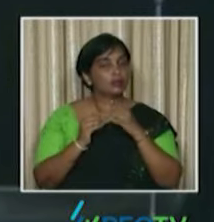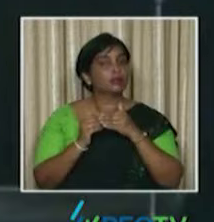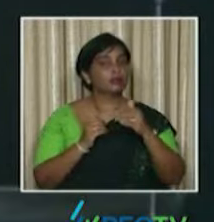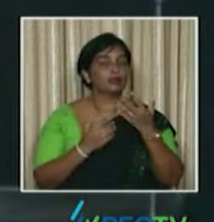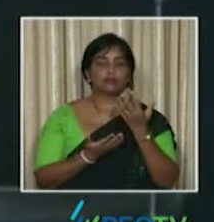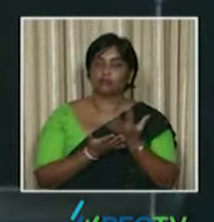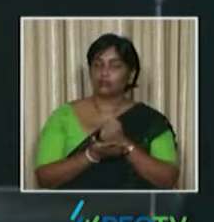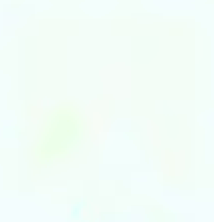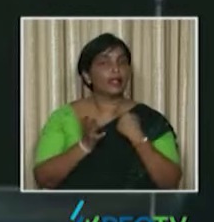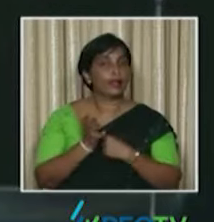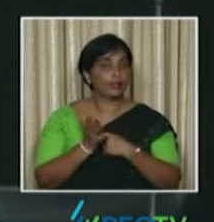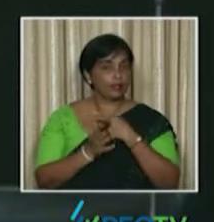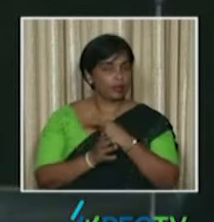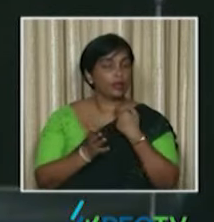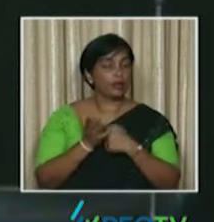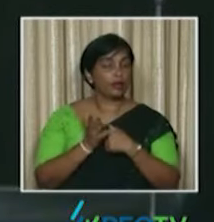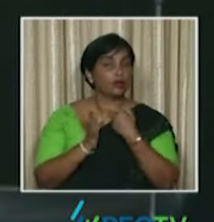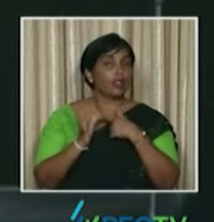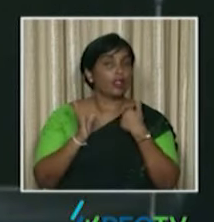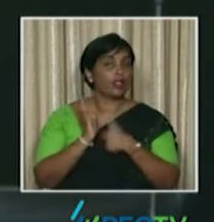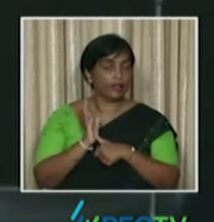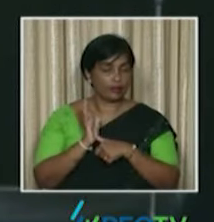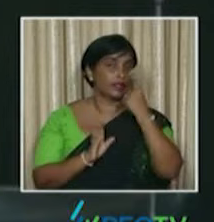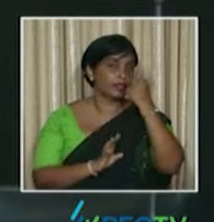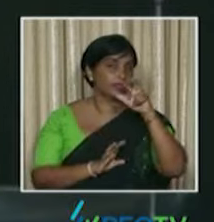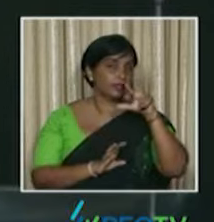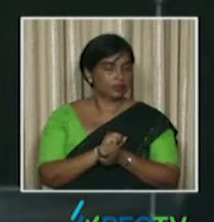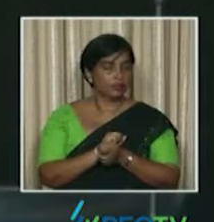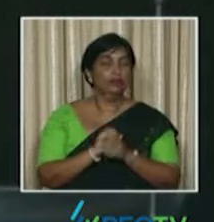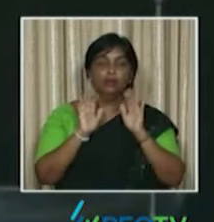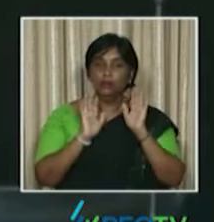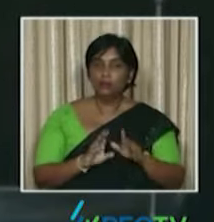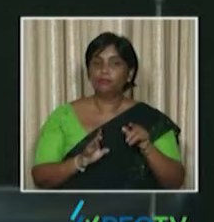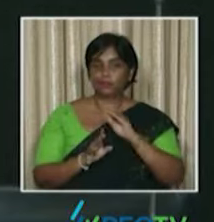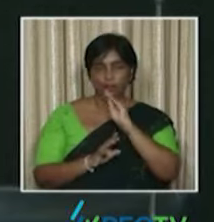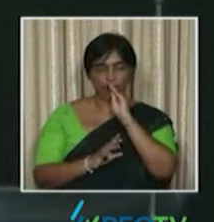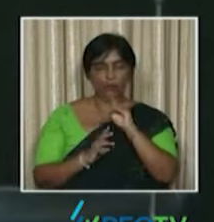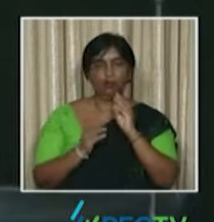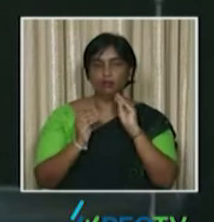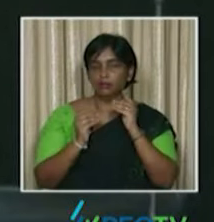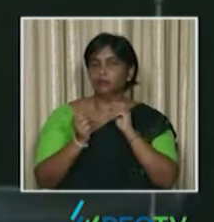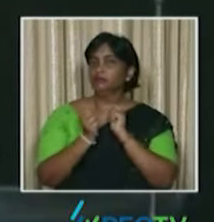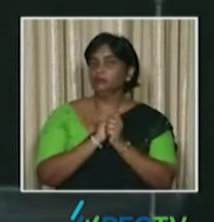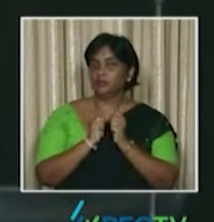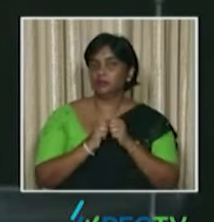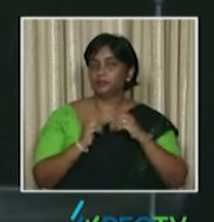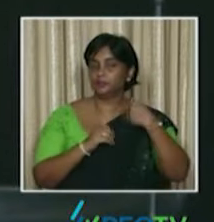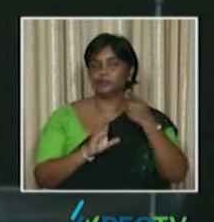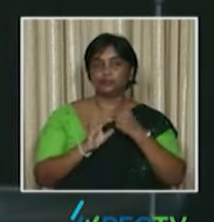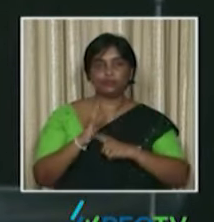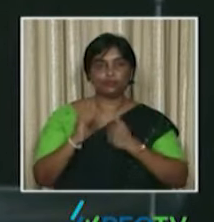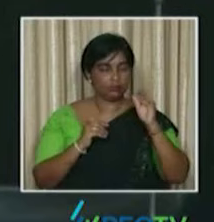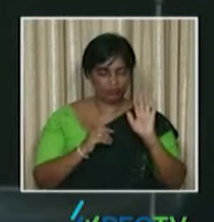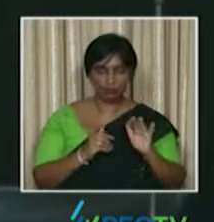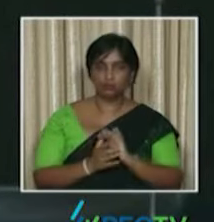හම්බ කරන්න බලාපොරොත්තු වෙලා තිබෙන්නේ රේගු ආඥා පනතක් තිබෙන්නේ 1831 සලකී යුතු සංශෝධන ප්‍රමාණයක් ලබන ජනවාරි